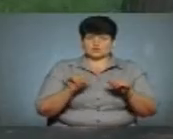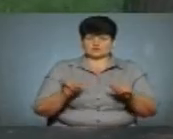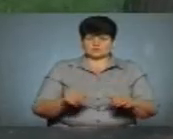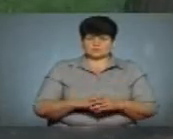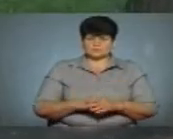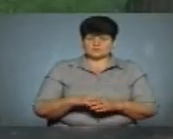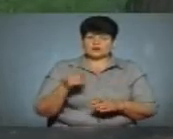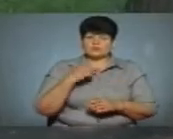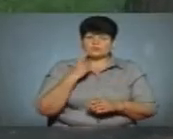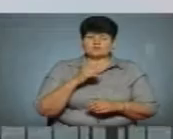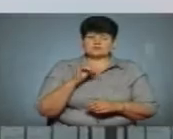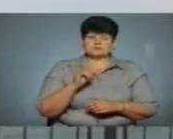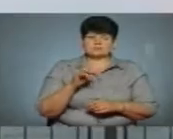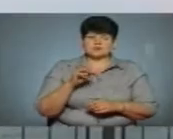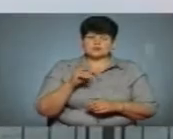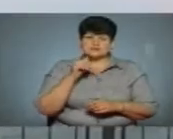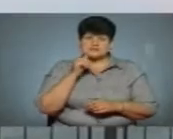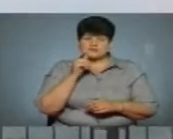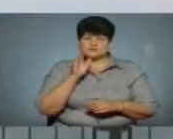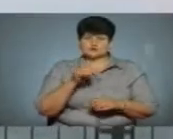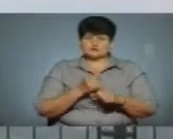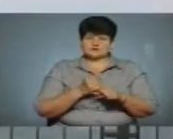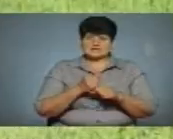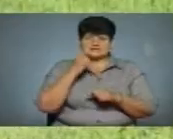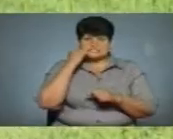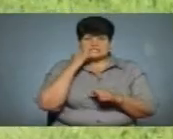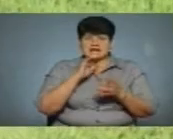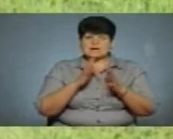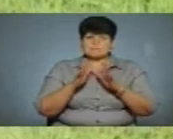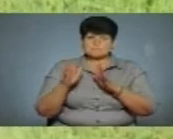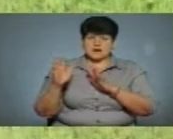словами Ігоря М'яковського, завтра від кліщів оброблятимуть старий парк.